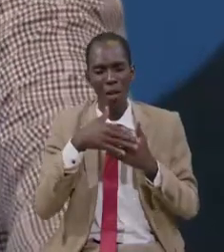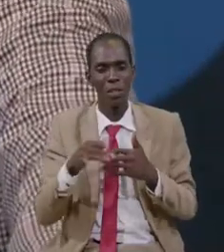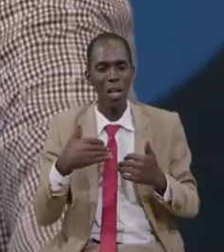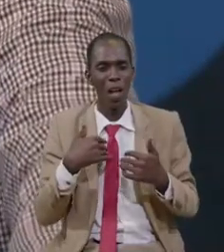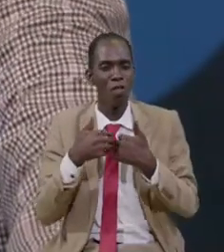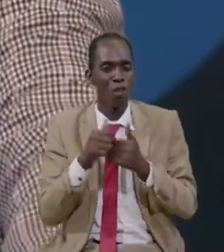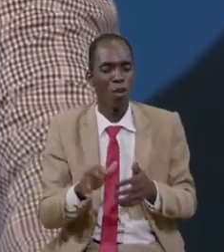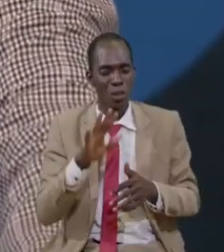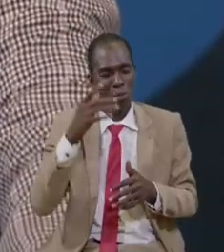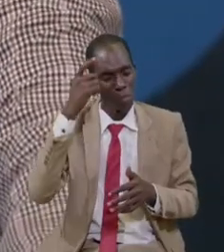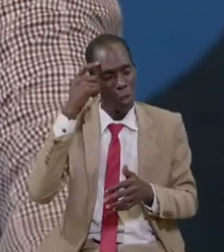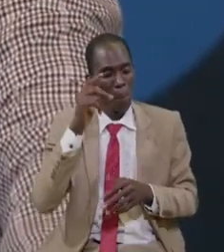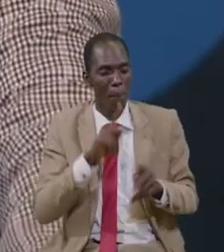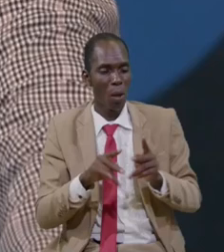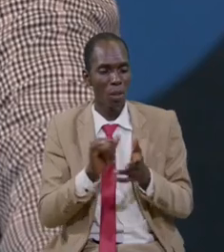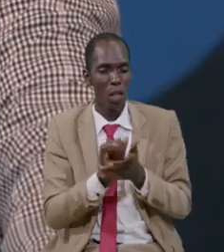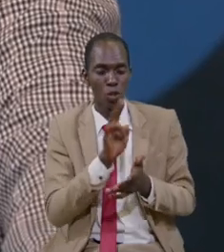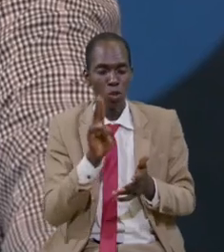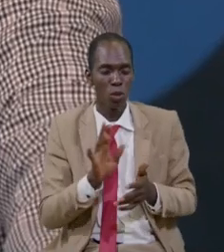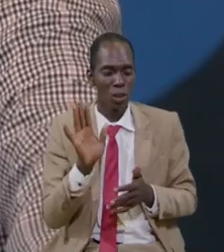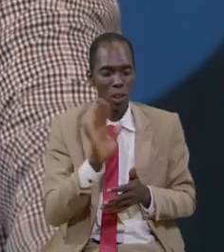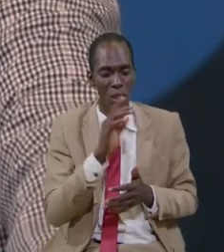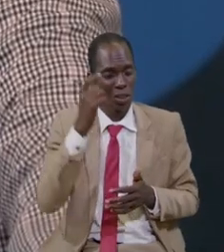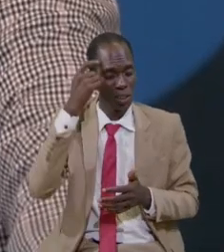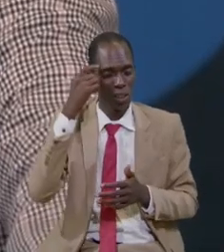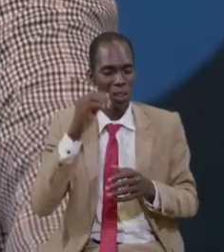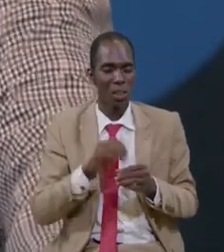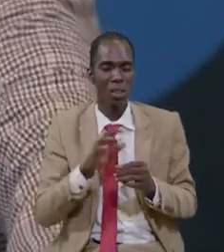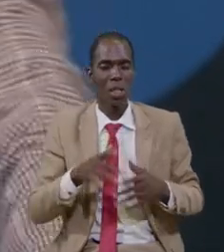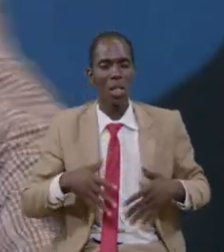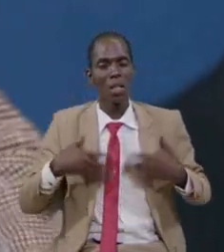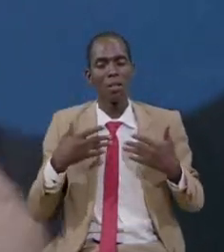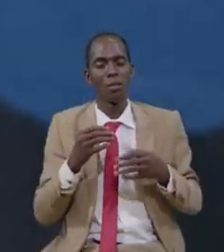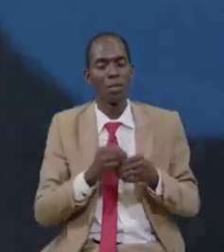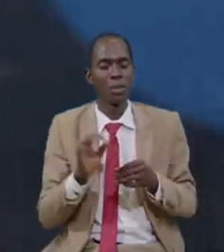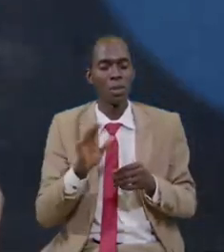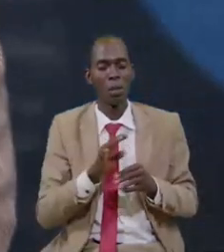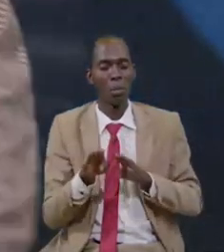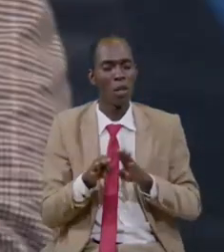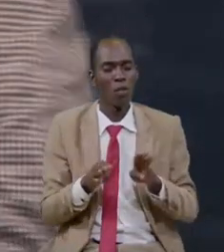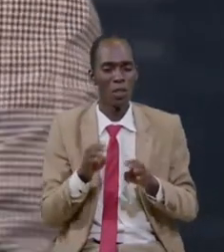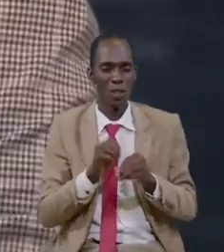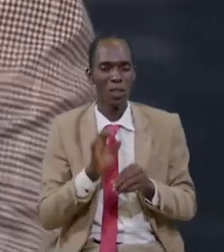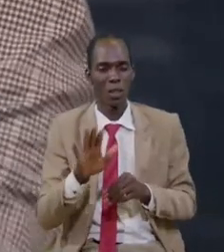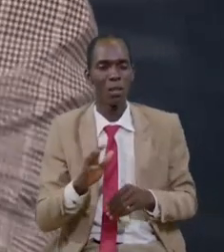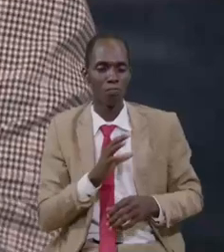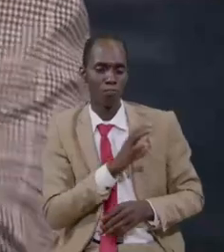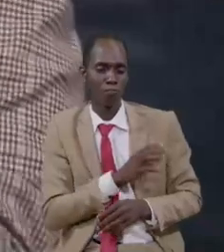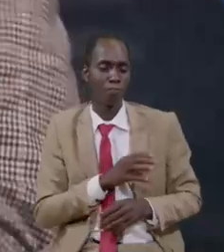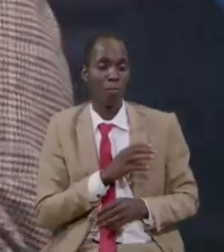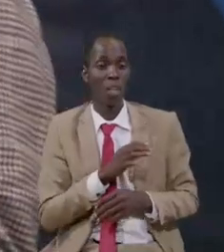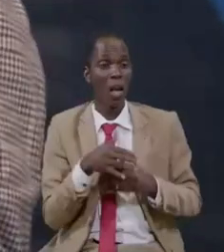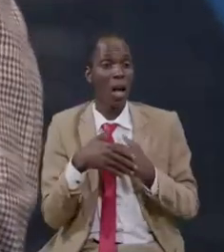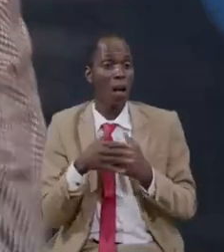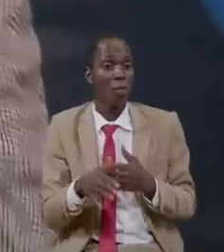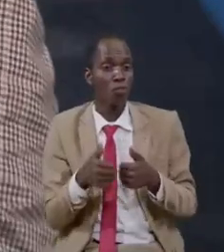des gens qui perdent leur sens dans leur vie, dans leur comportement, dans leur caractère. Après avoir perdu leur